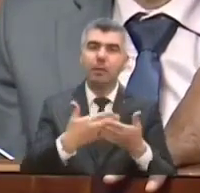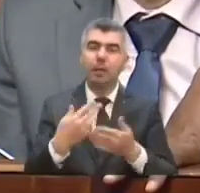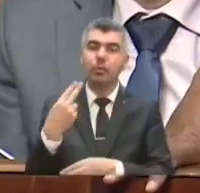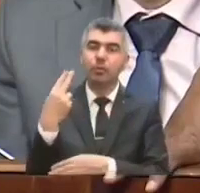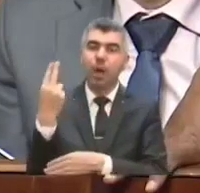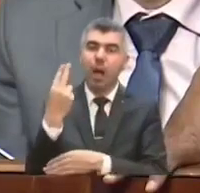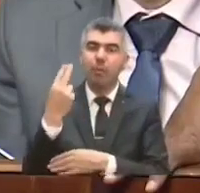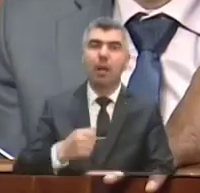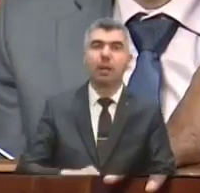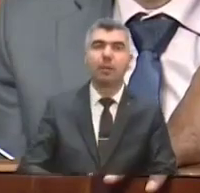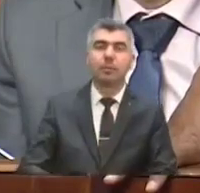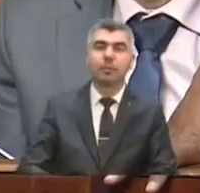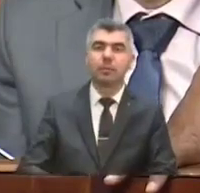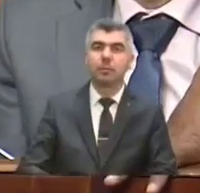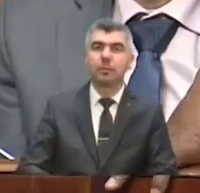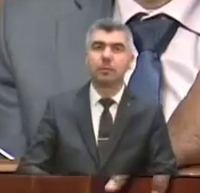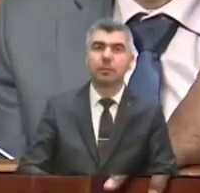الجامعيه